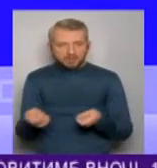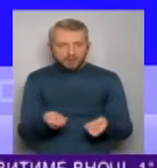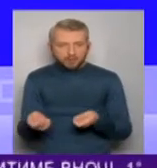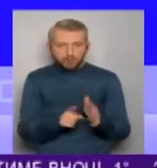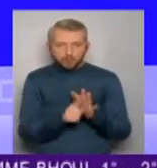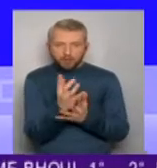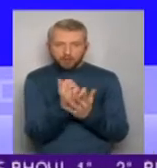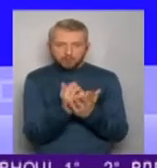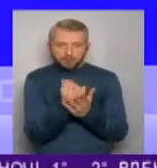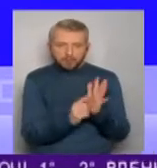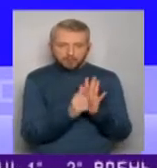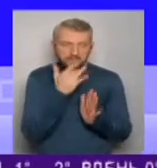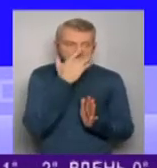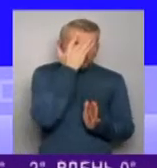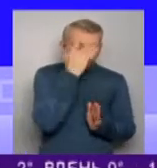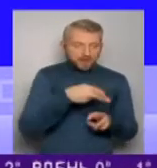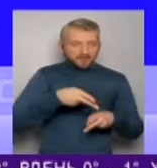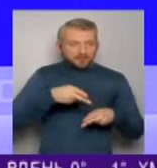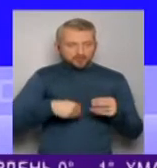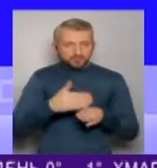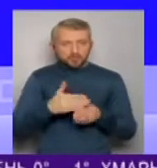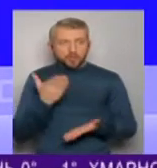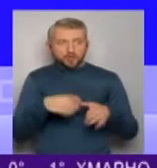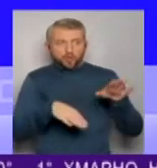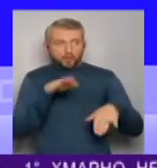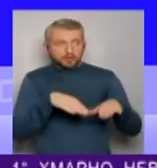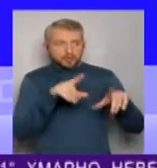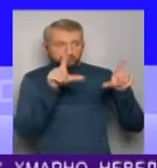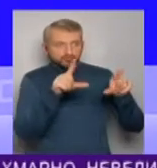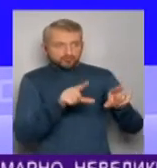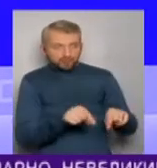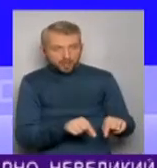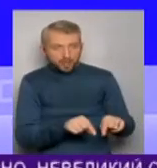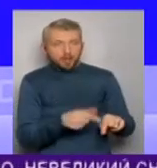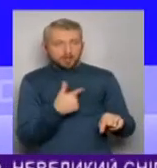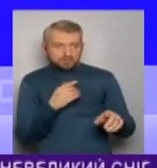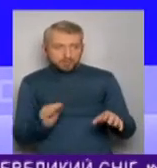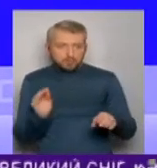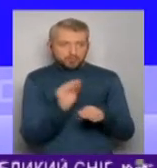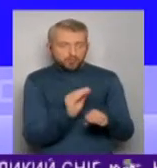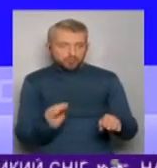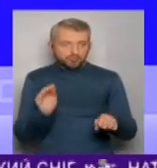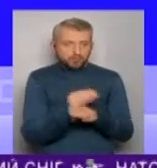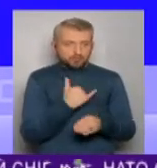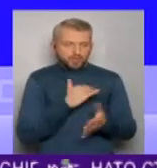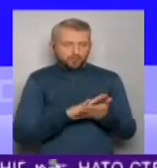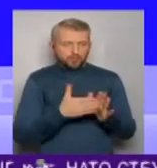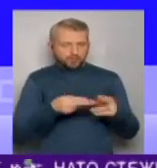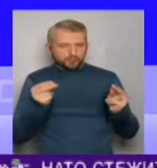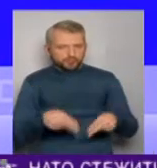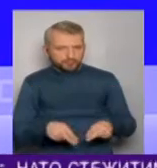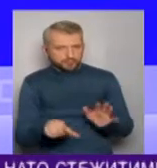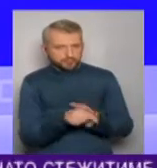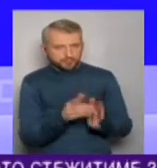з літа і закінчуючи поступово, якщо на складах зменшуються обсяги, ми його, у нас заключені угоди з артом солі,